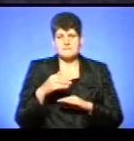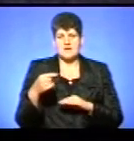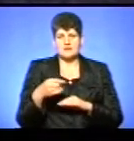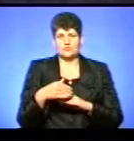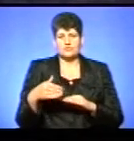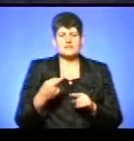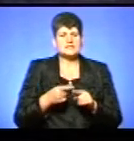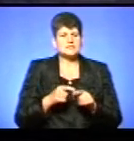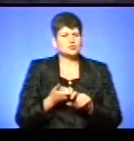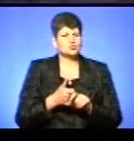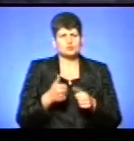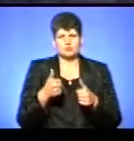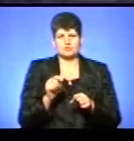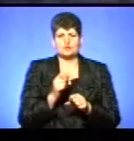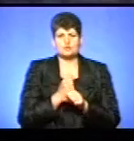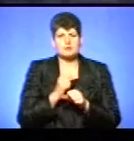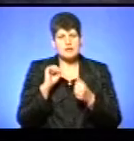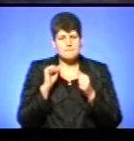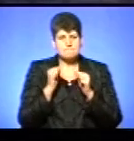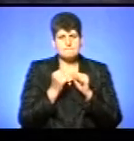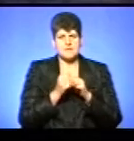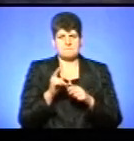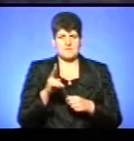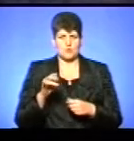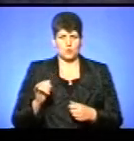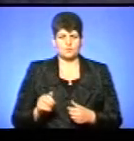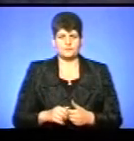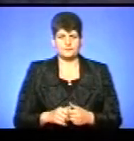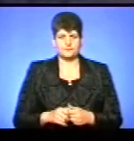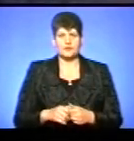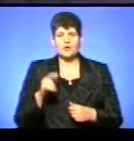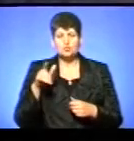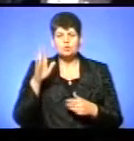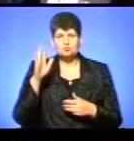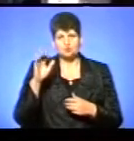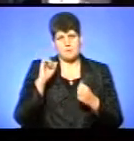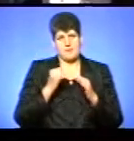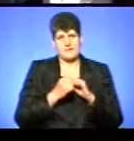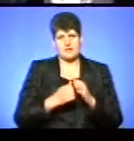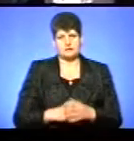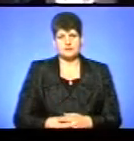дуже добре, це що зробили, таку пам'ятку, це буде, люди будуть пам'ятати.